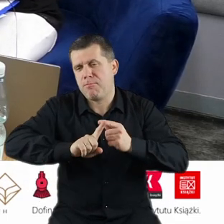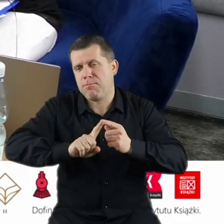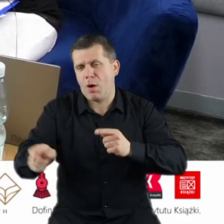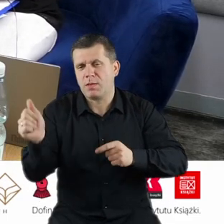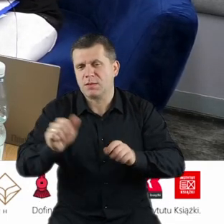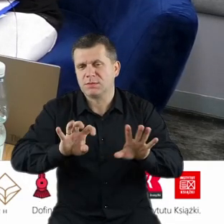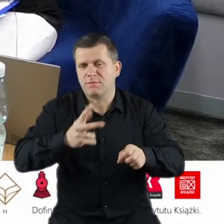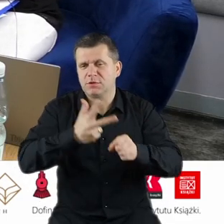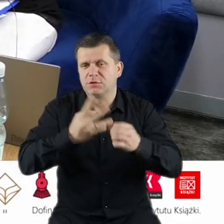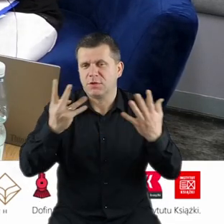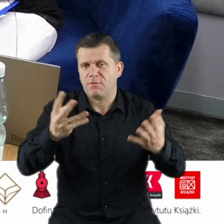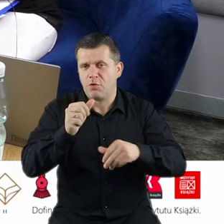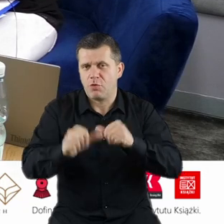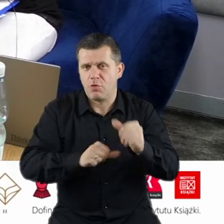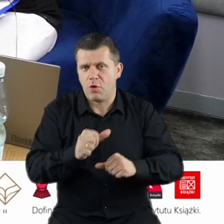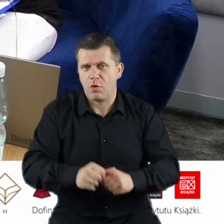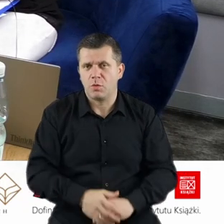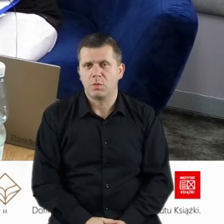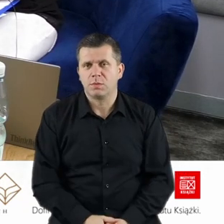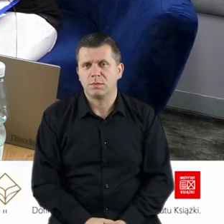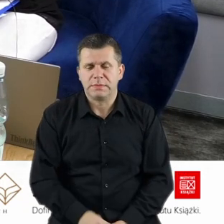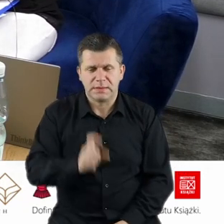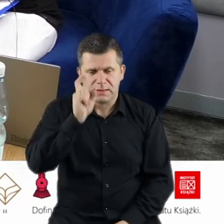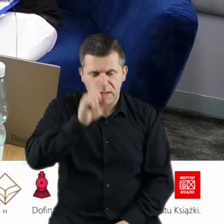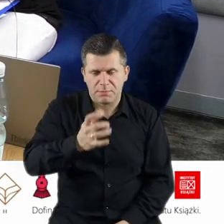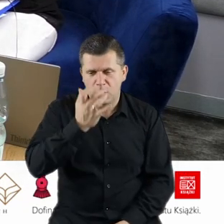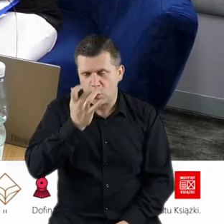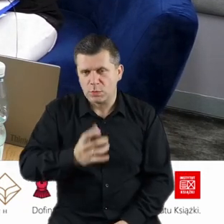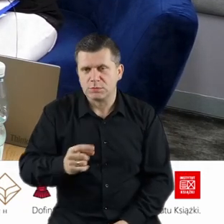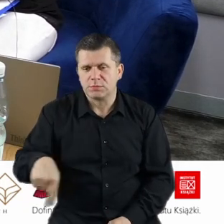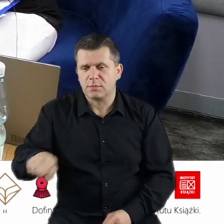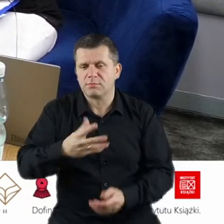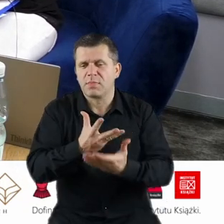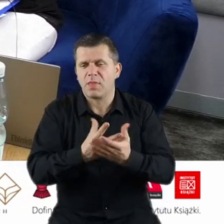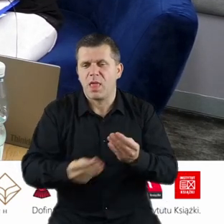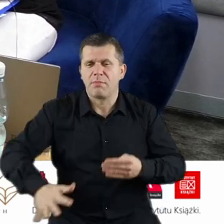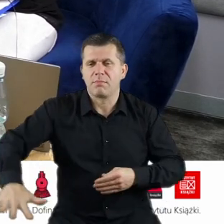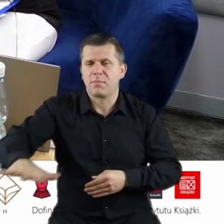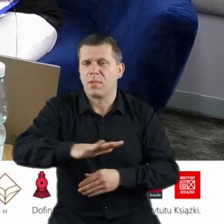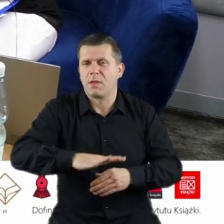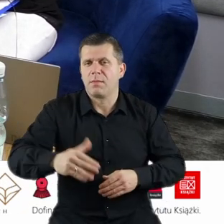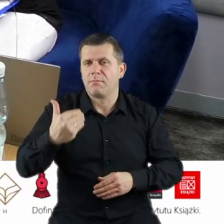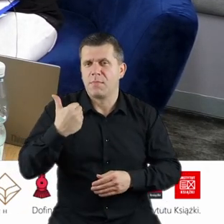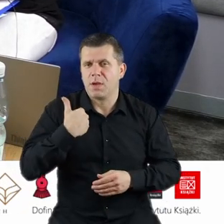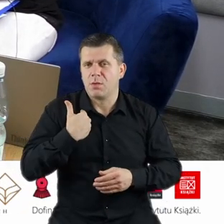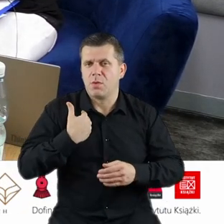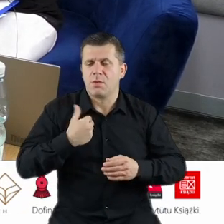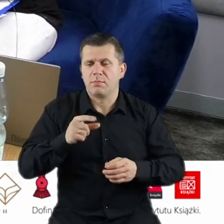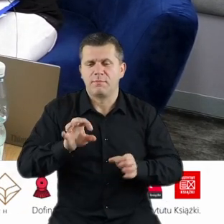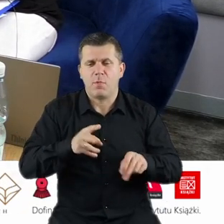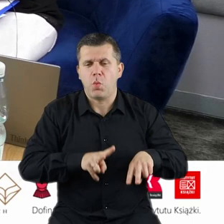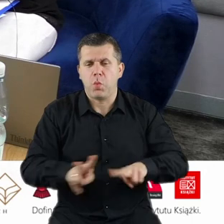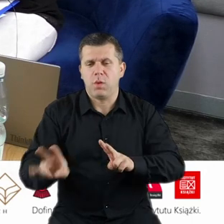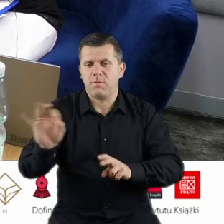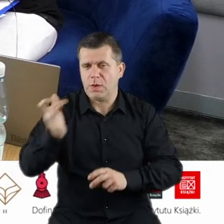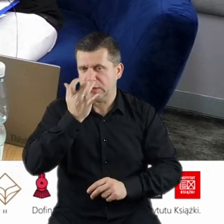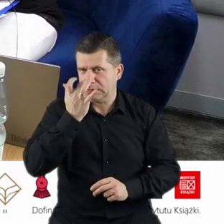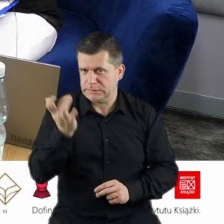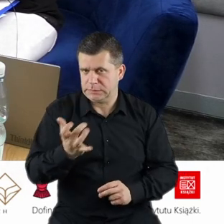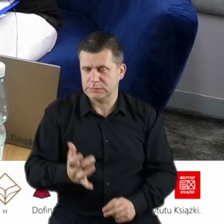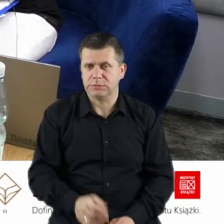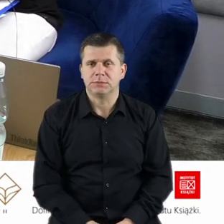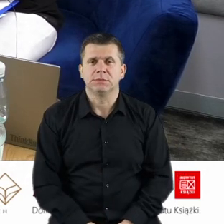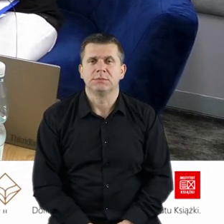roku pomiędzy sowiecką Rosją a hitlerowskimi Niemcami, te tereny znalazły się w